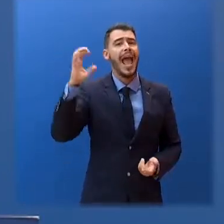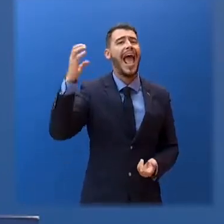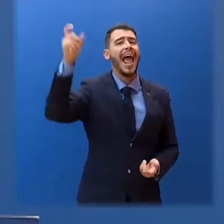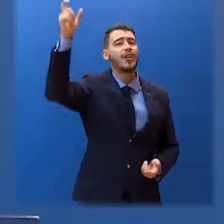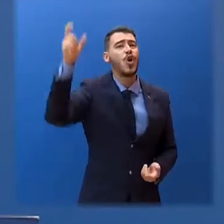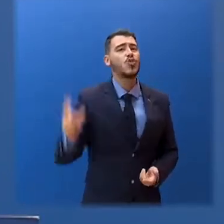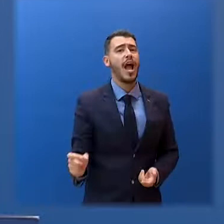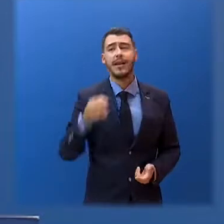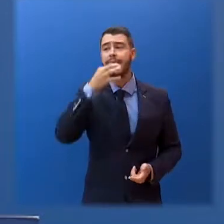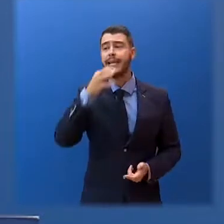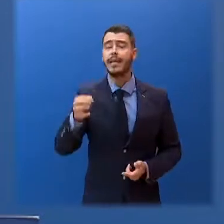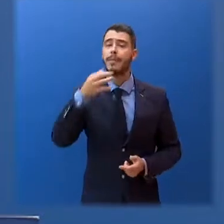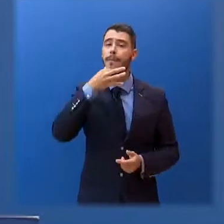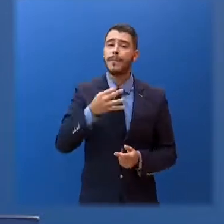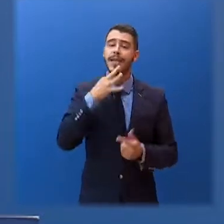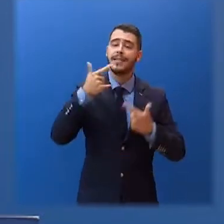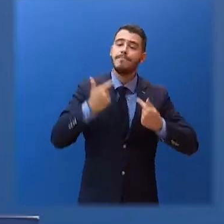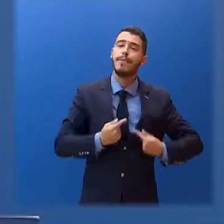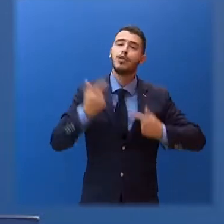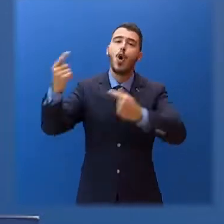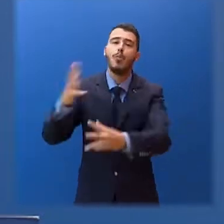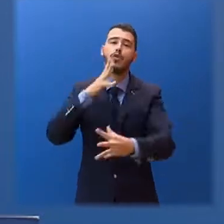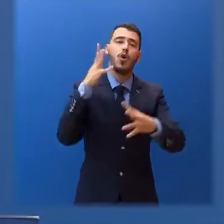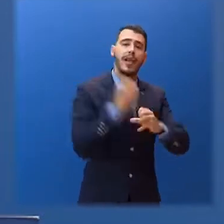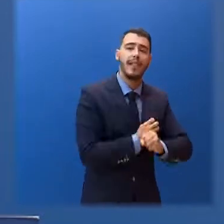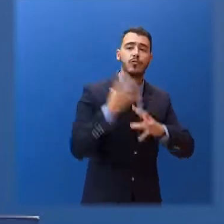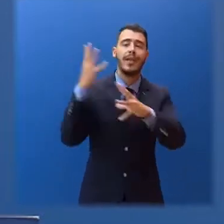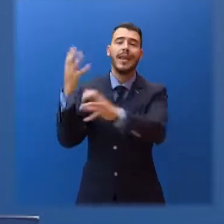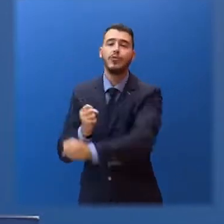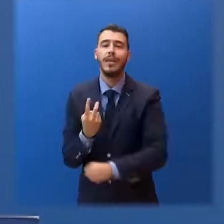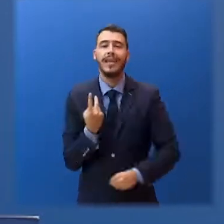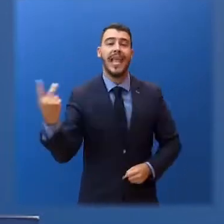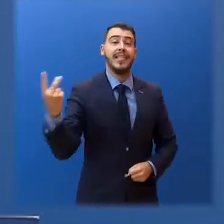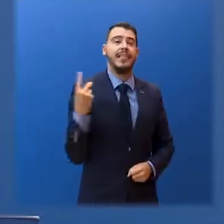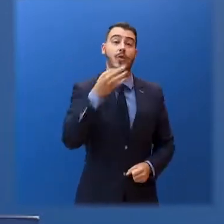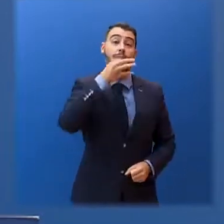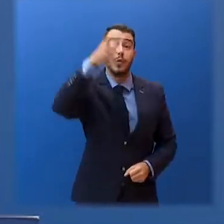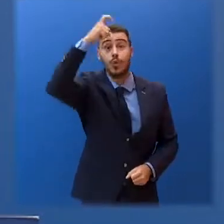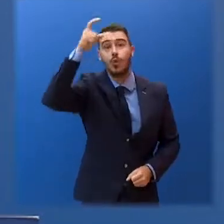το Καζάν-Καζάν. Να κερδίσουμε και δύο, τέλος πάντων.